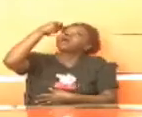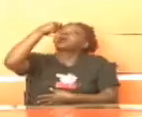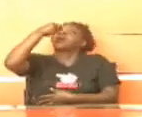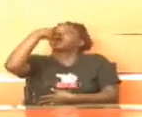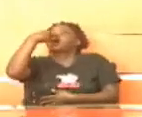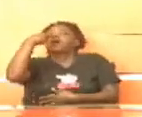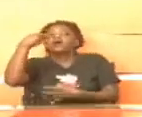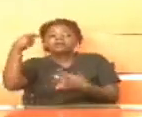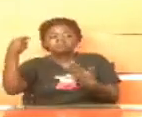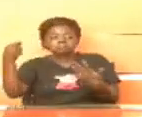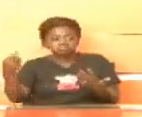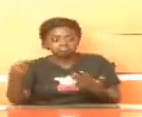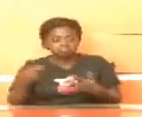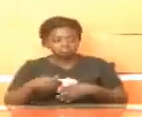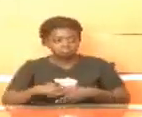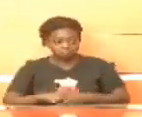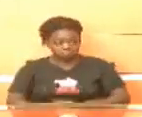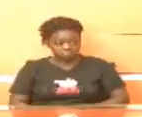tonyeza mu nnyindo